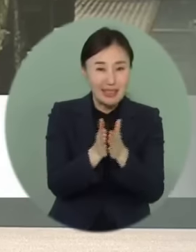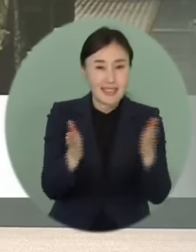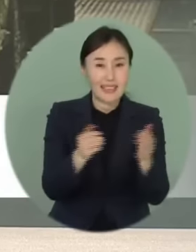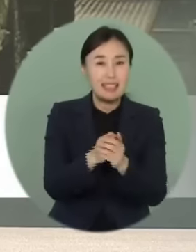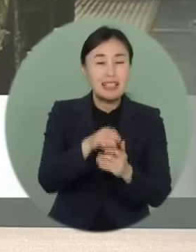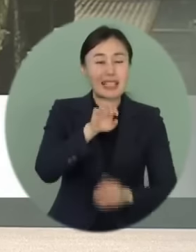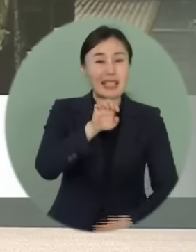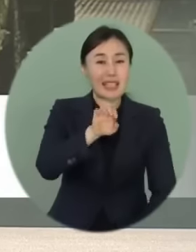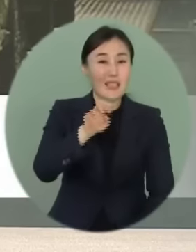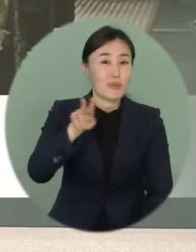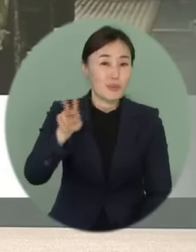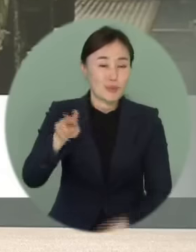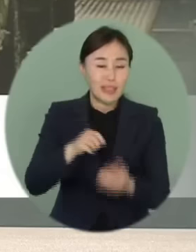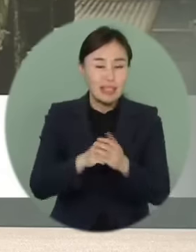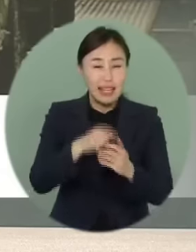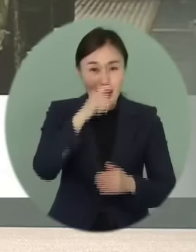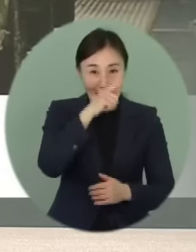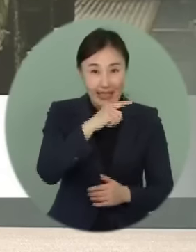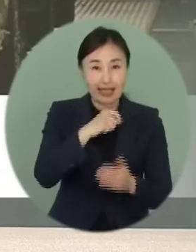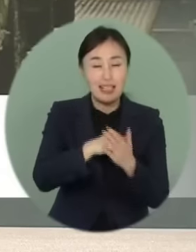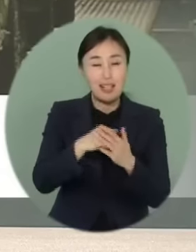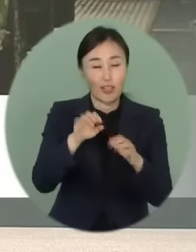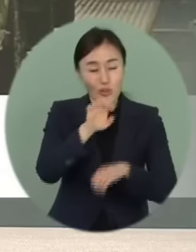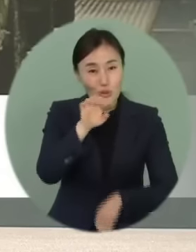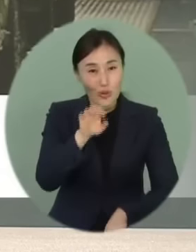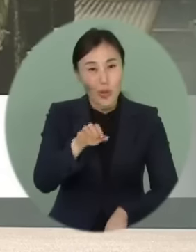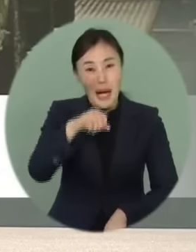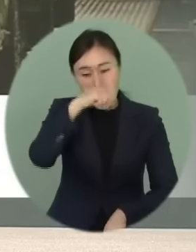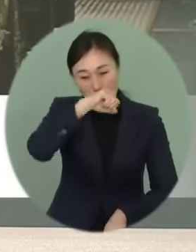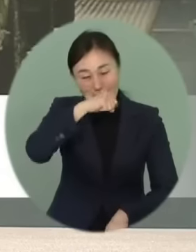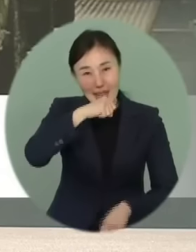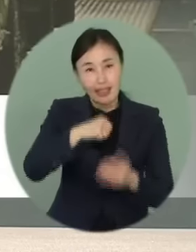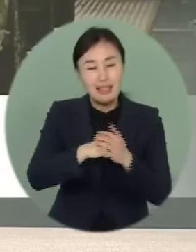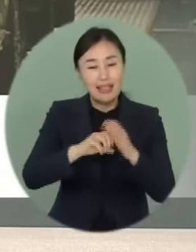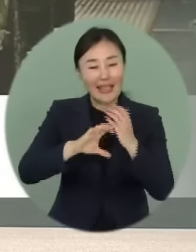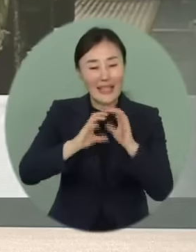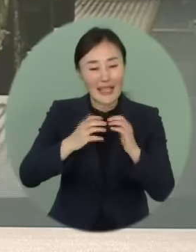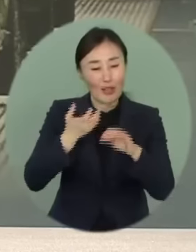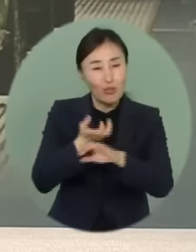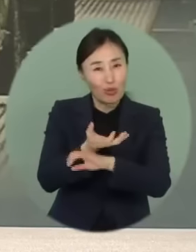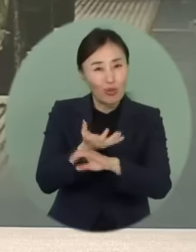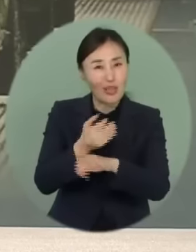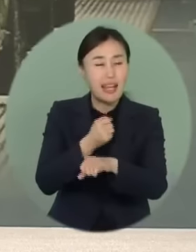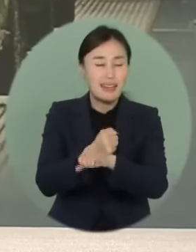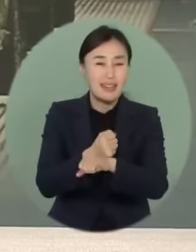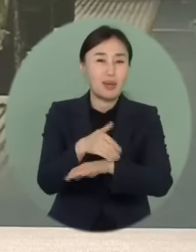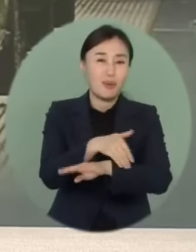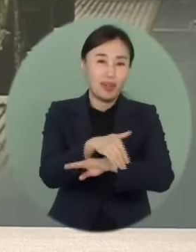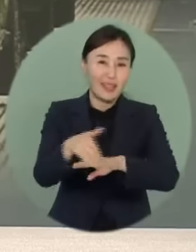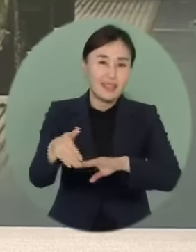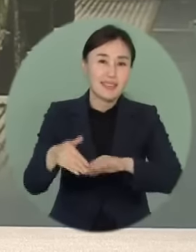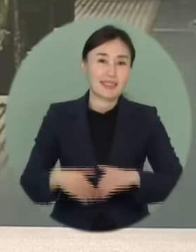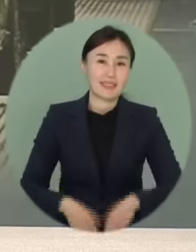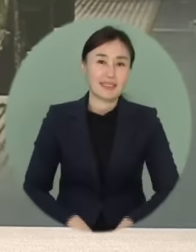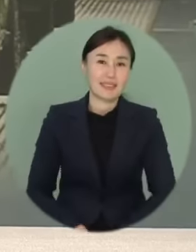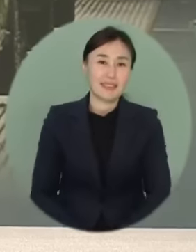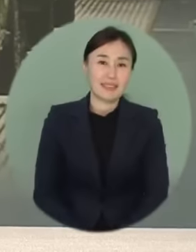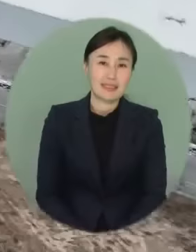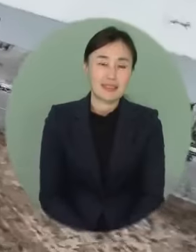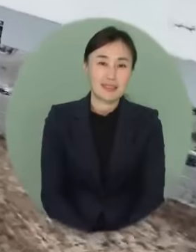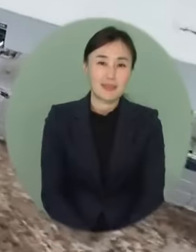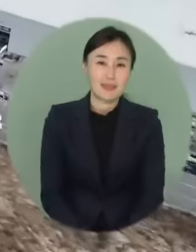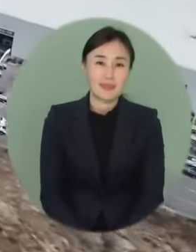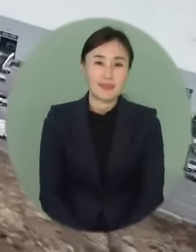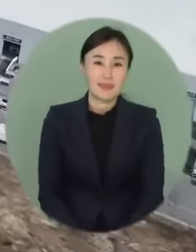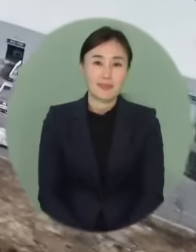EV는 아시아와 유럽, 아프리카 등에 수출돼 전 세계를 누빌 수 있게 됐습니다. 김영창 기자의 보도입니다.